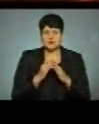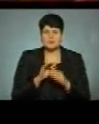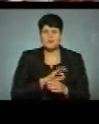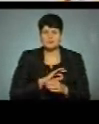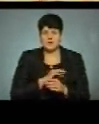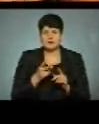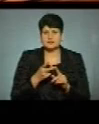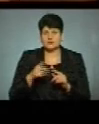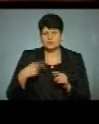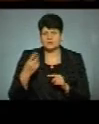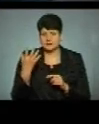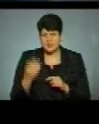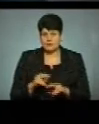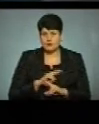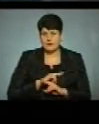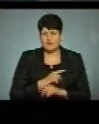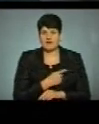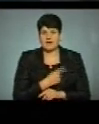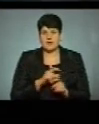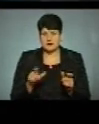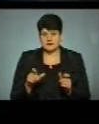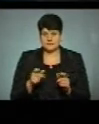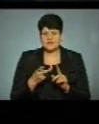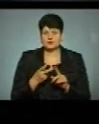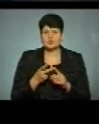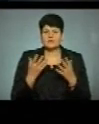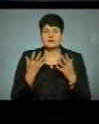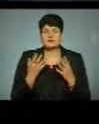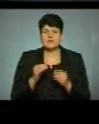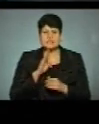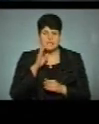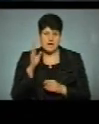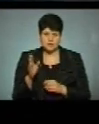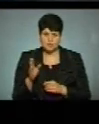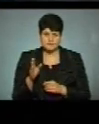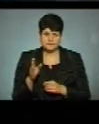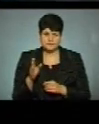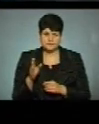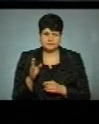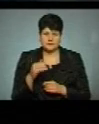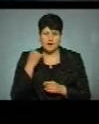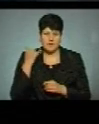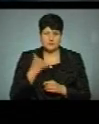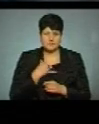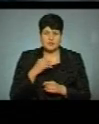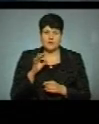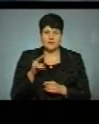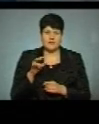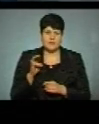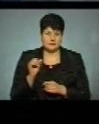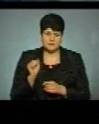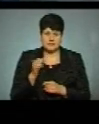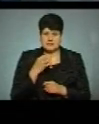він помер у лікарні. На другий день зранку подзвонила Оленка,